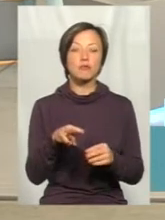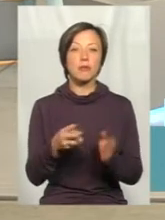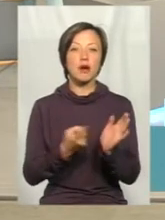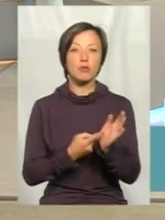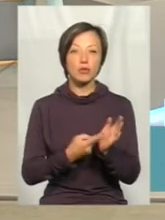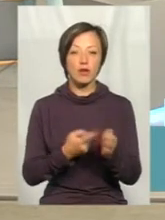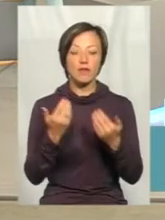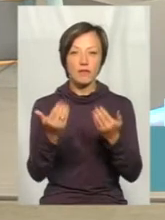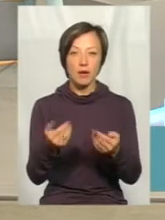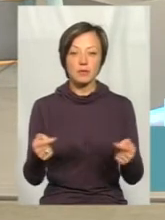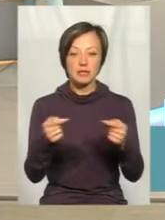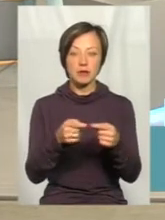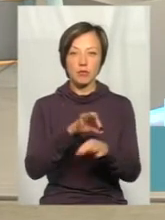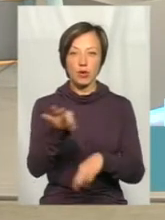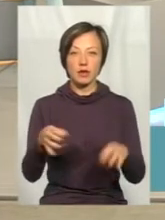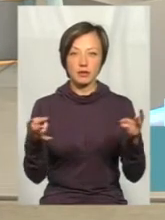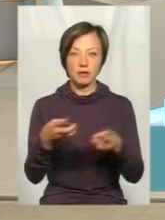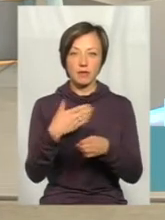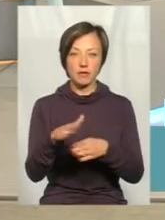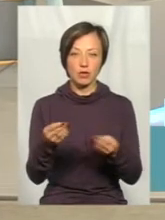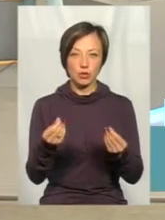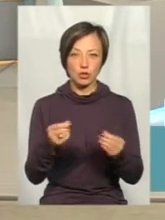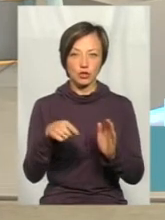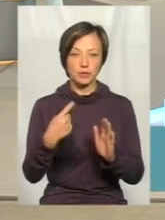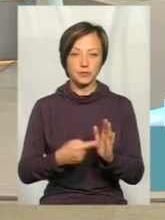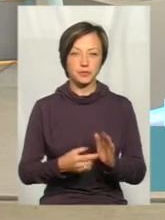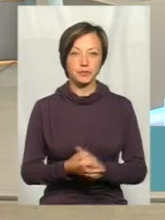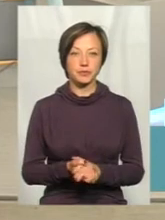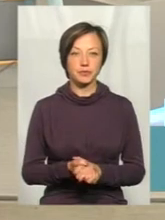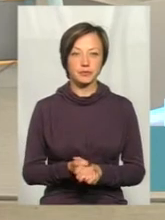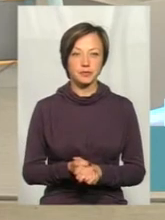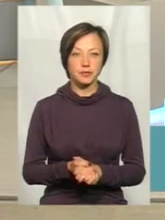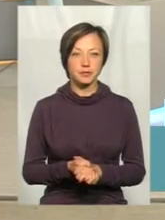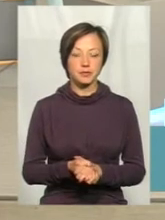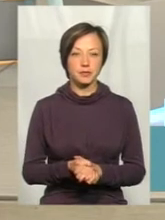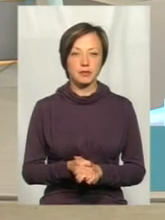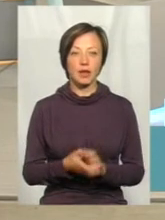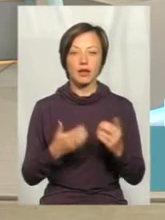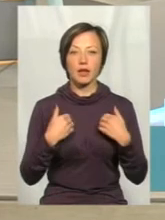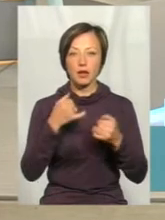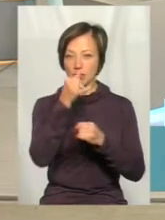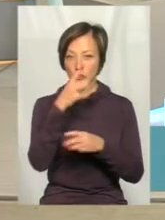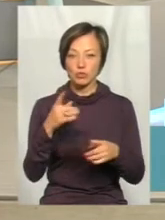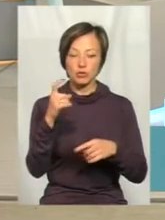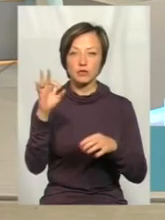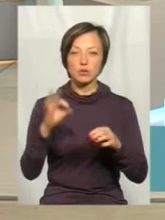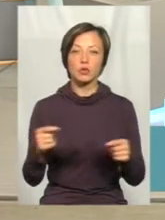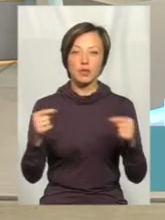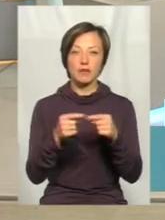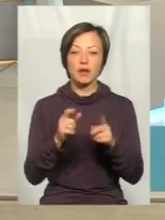аргументували, що саме вам і саме на цей проєкт треба виділити ці кошти? Ну, я не можу достеменно відповісти на це